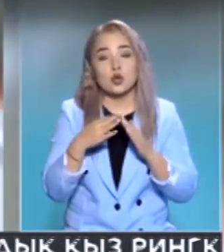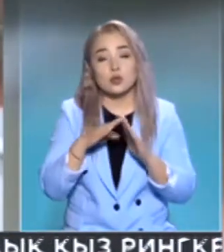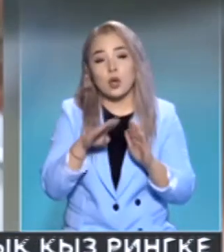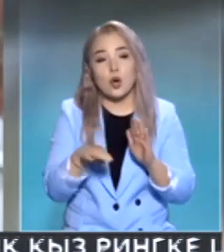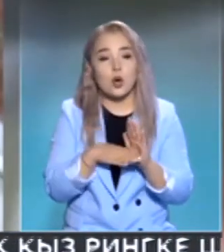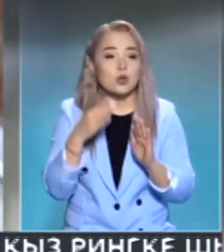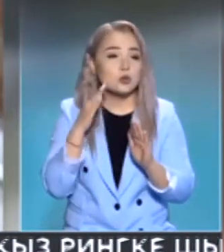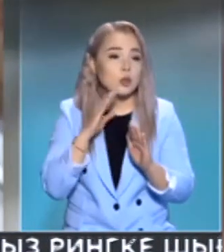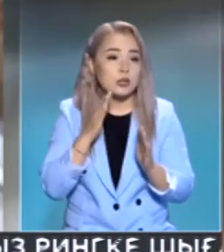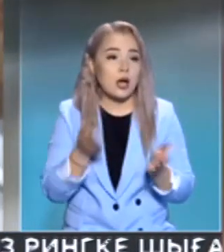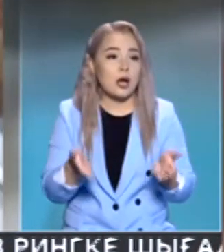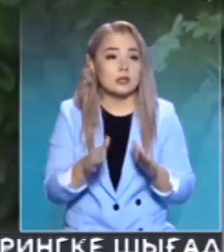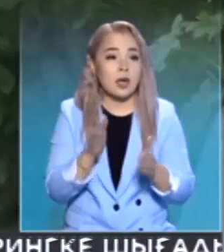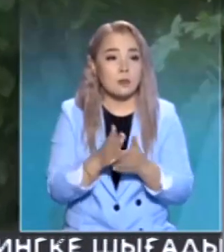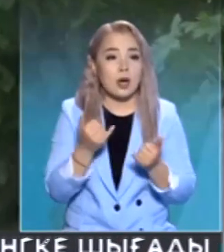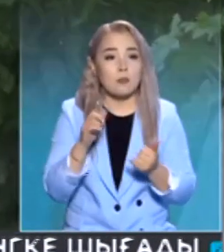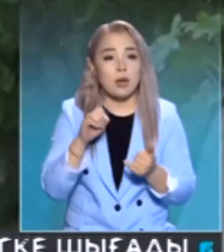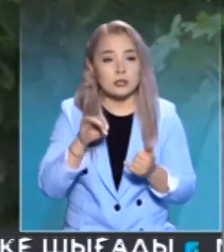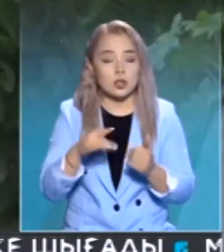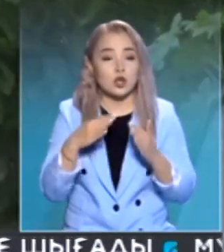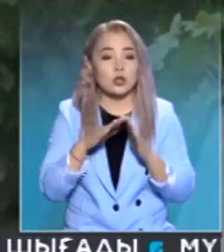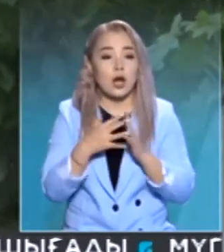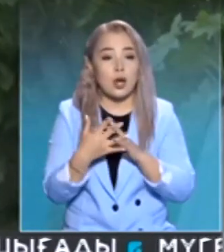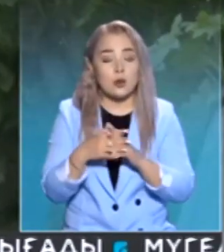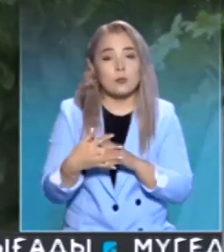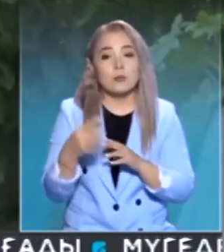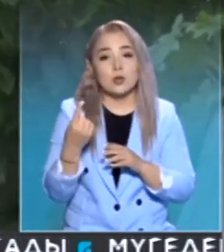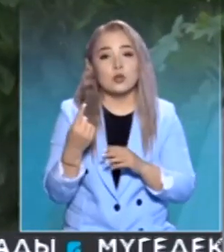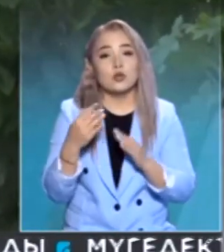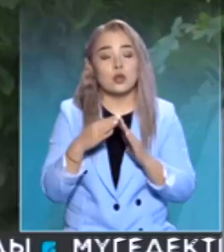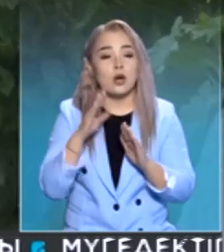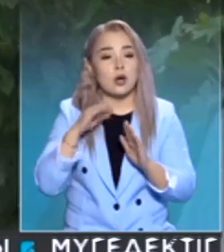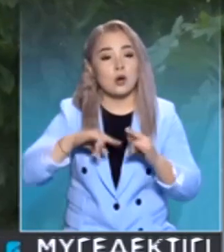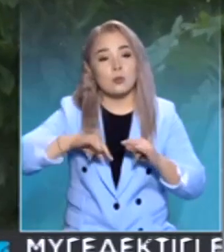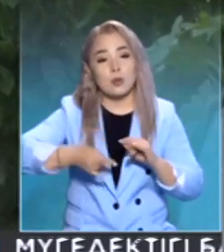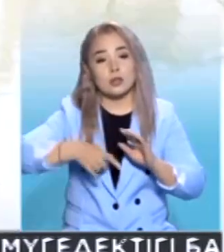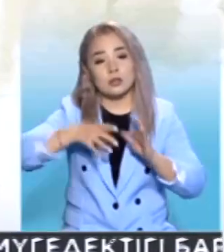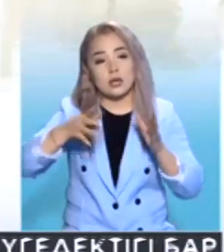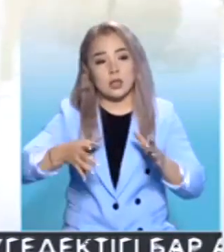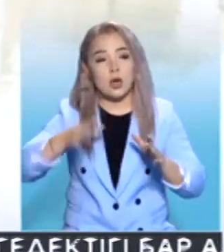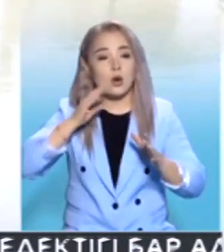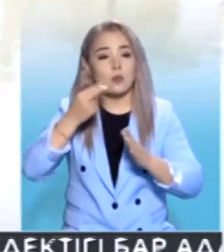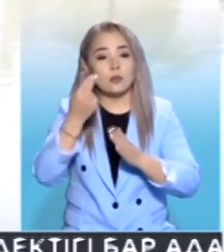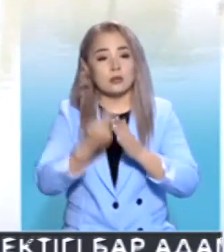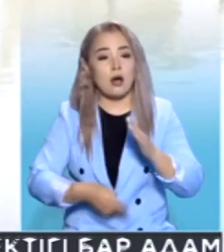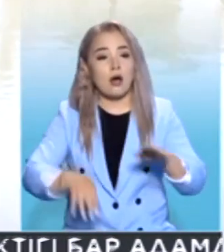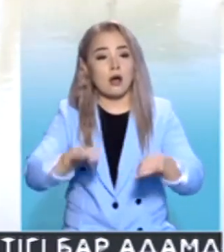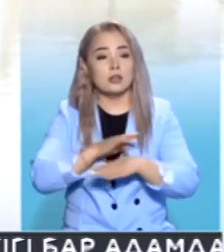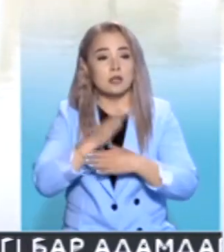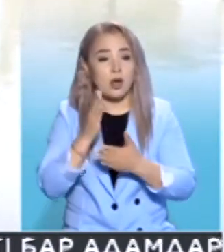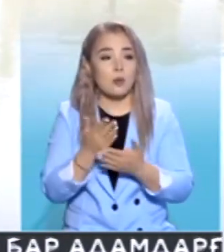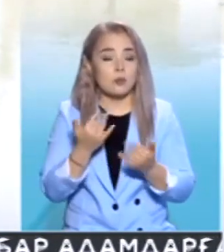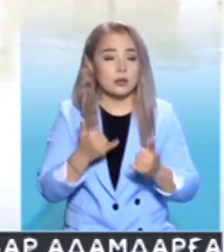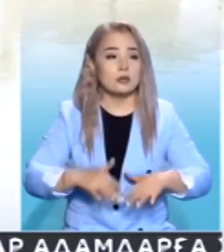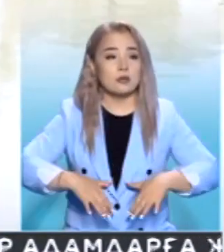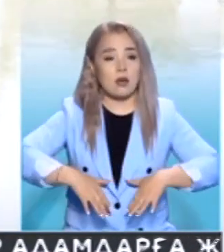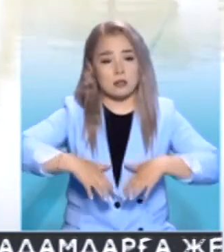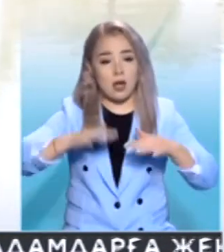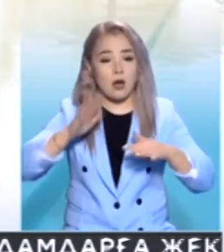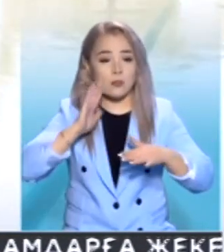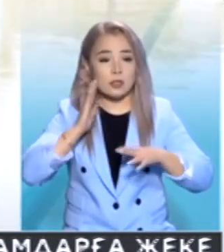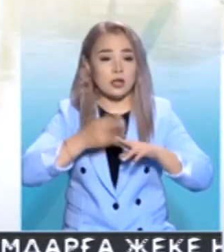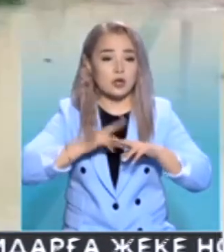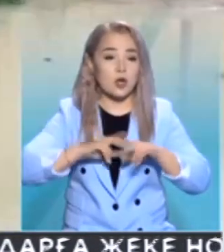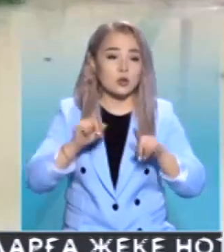басты. Өкінішке қарай Батыр ауылында бір үйдің екі баласы құдыққа жиналған жаңбыр суына түсіп қайтыс болды. Ал Бенеу ауданында